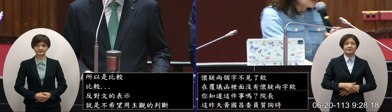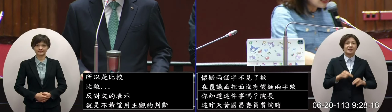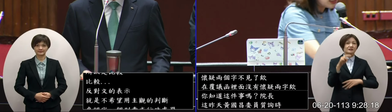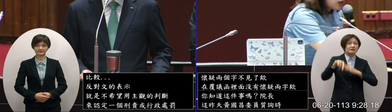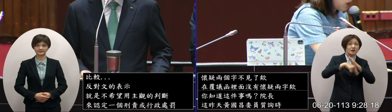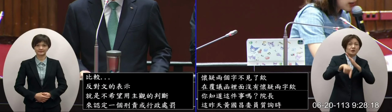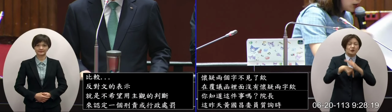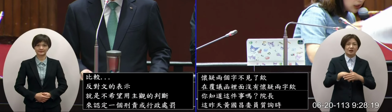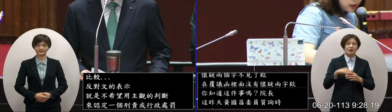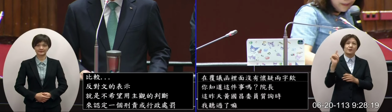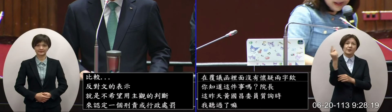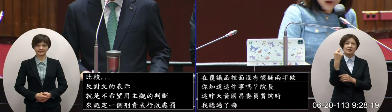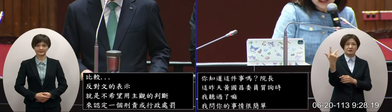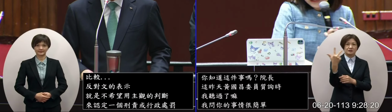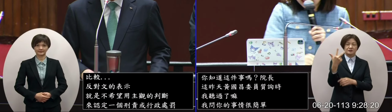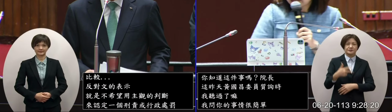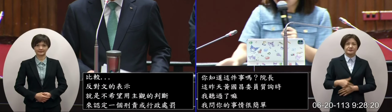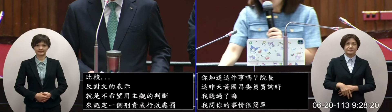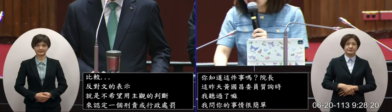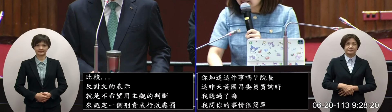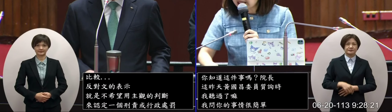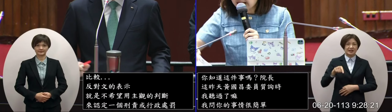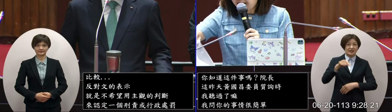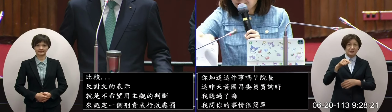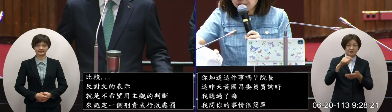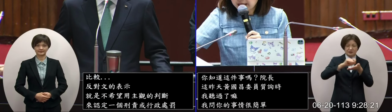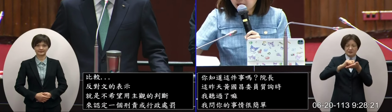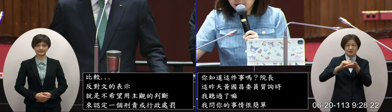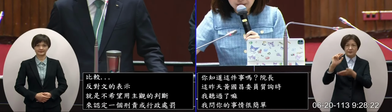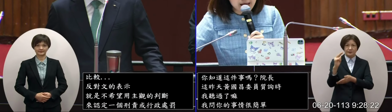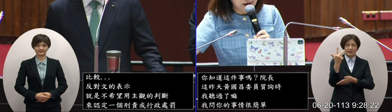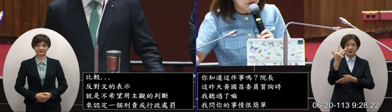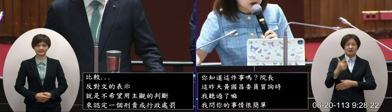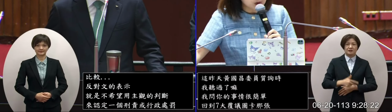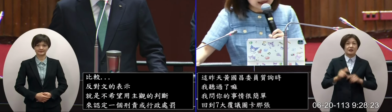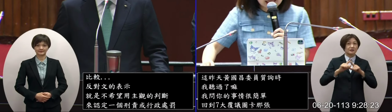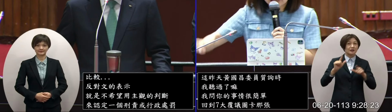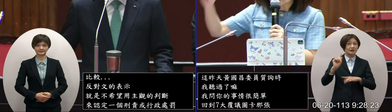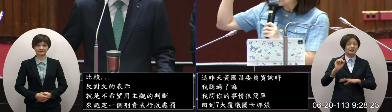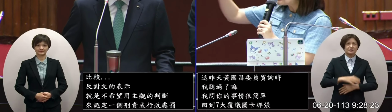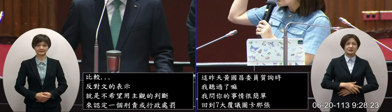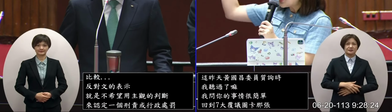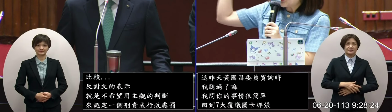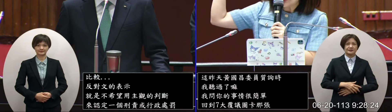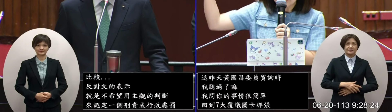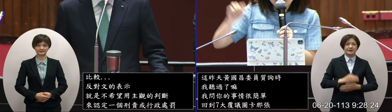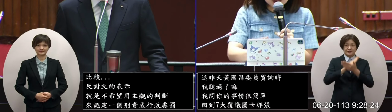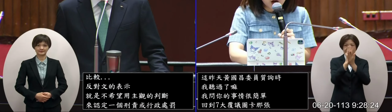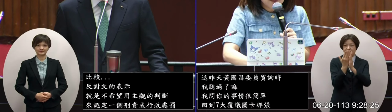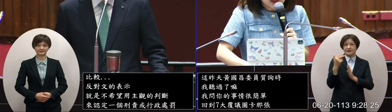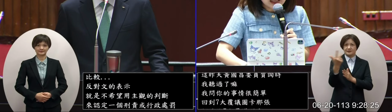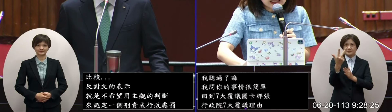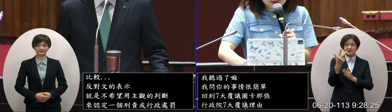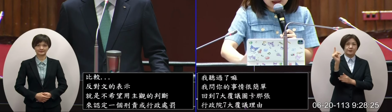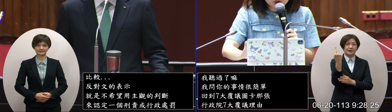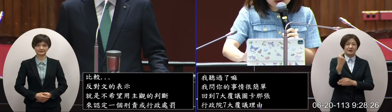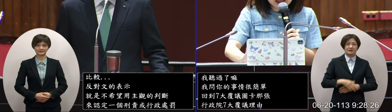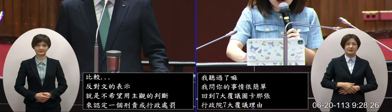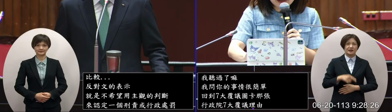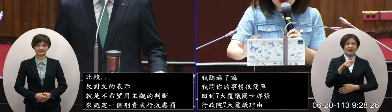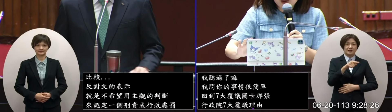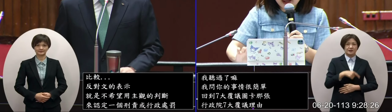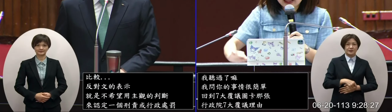大复议理由，我看我这里有没有行政院的七大复议理由里面所写的七项原因当中，跟你